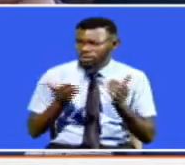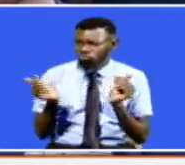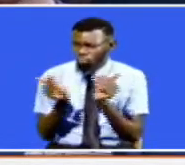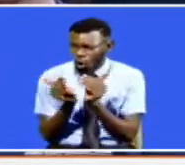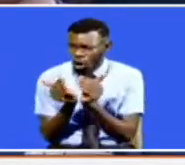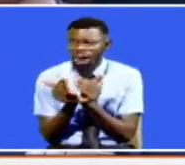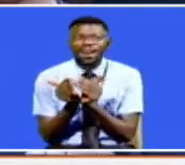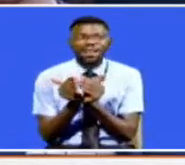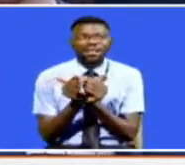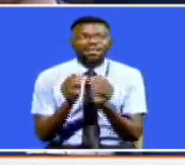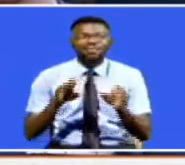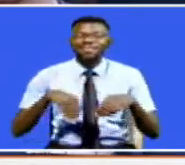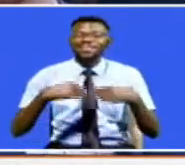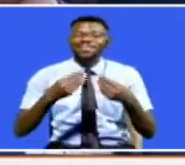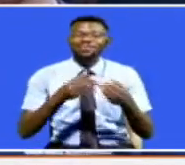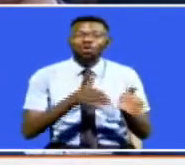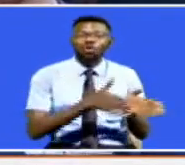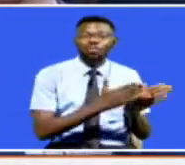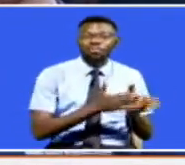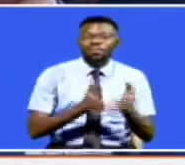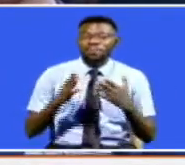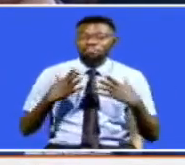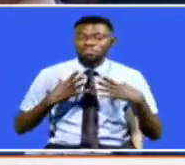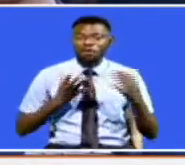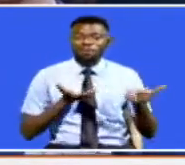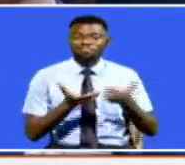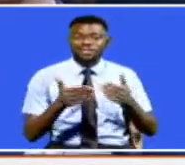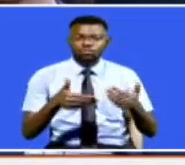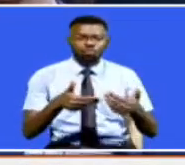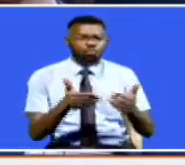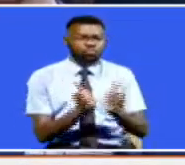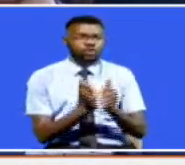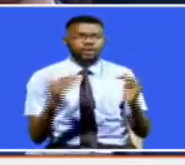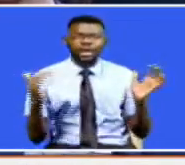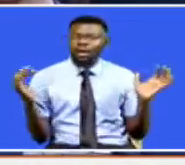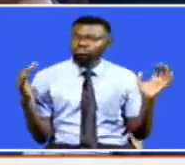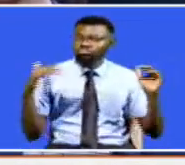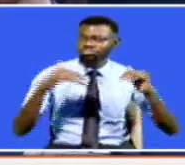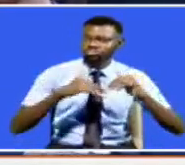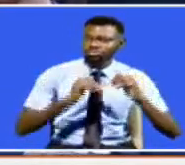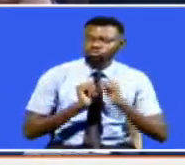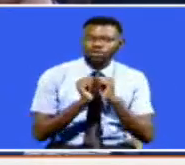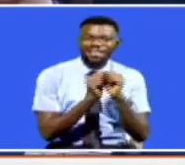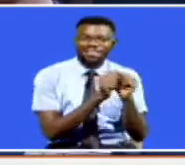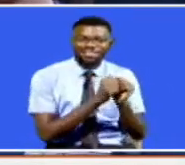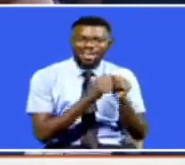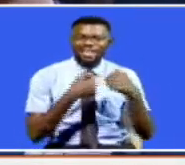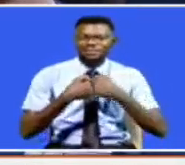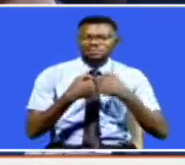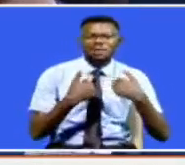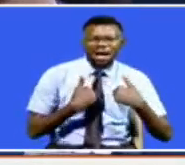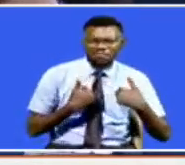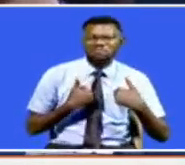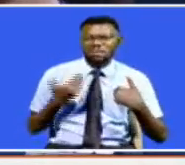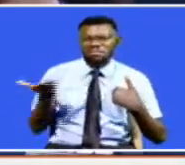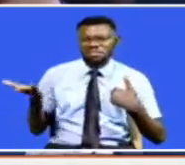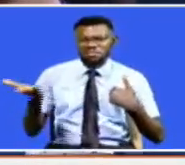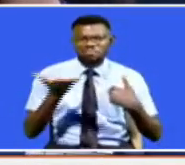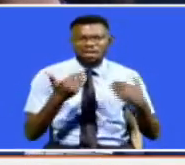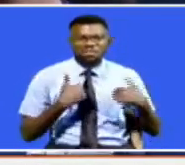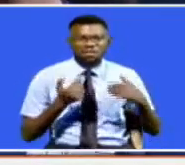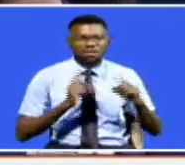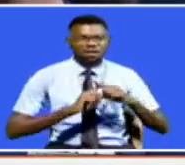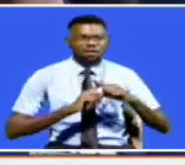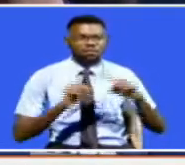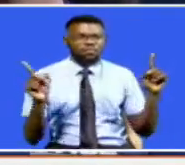forum where the business community can come together. In the midst of very challenging year and season, we are saying we are not going to